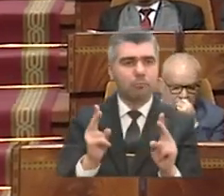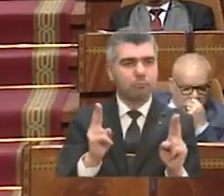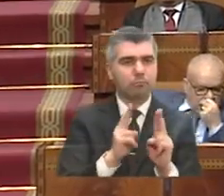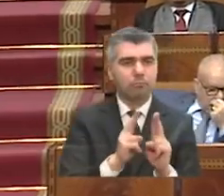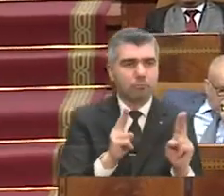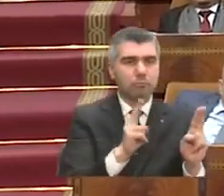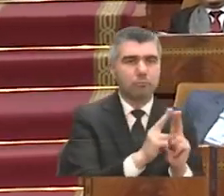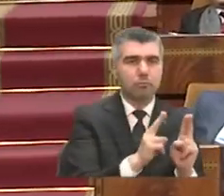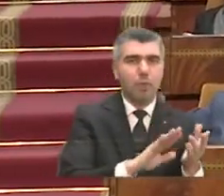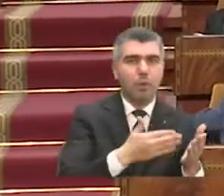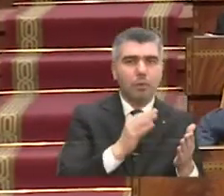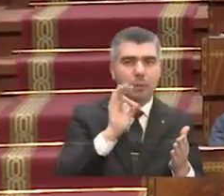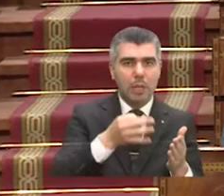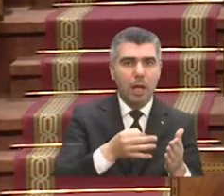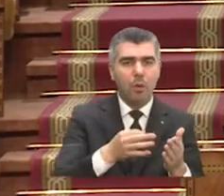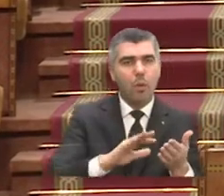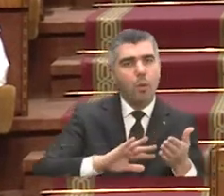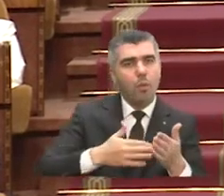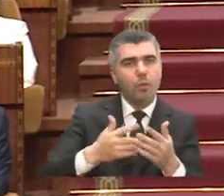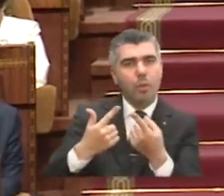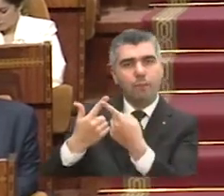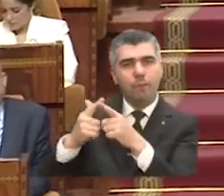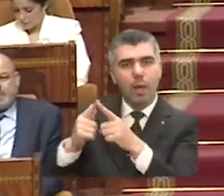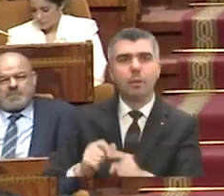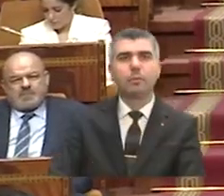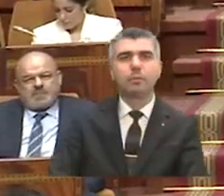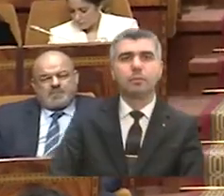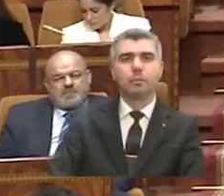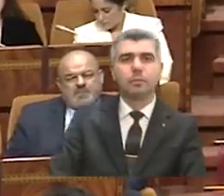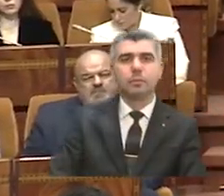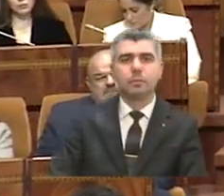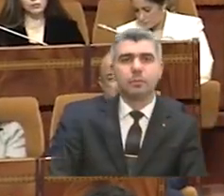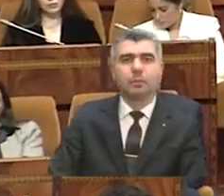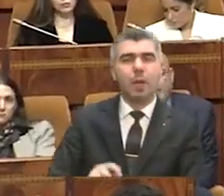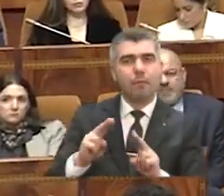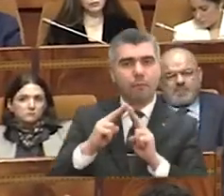multidimensionnel. Le Parlement a abrité plusieurs